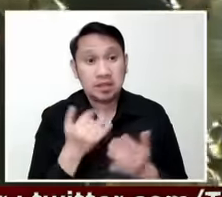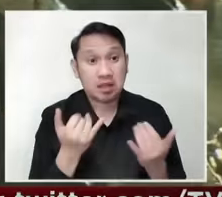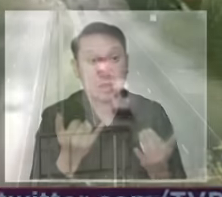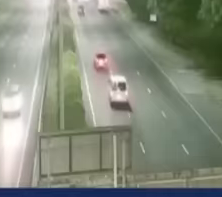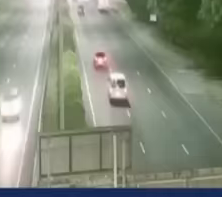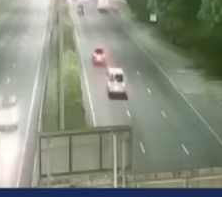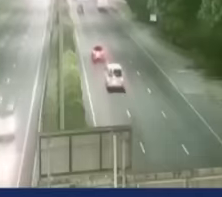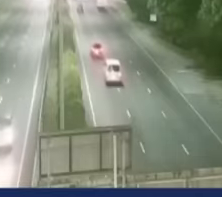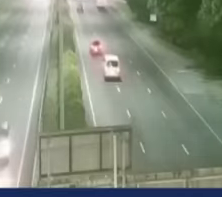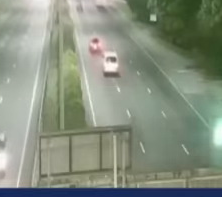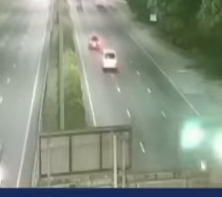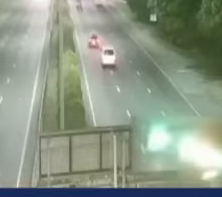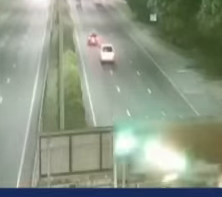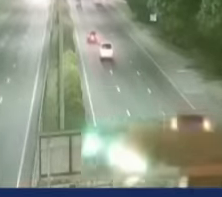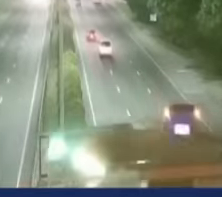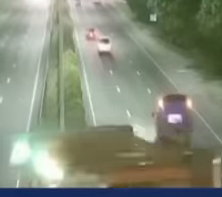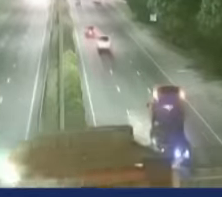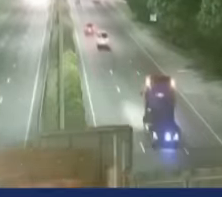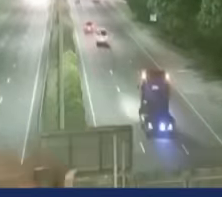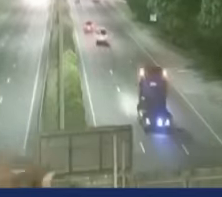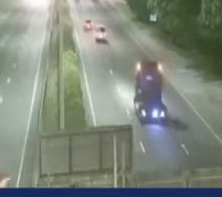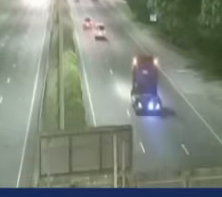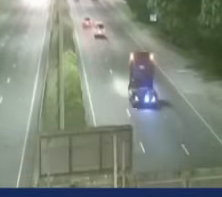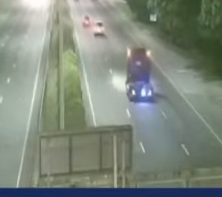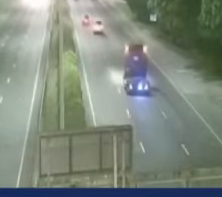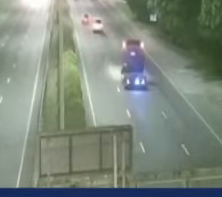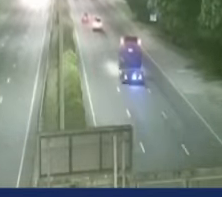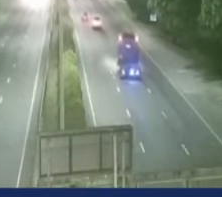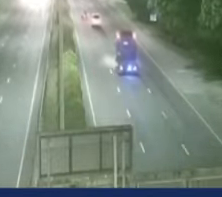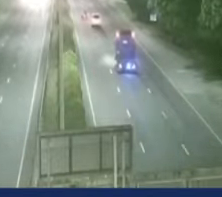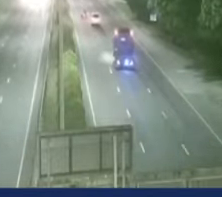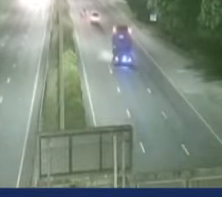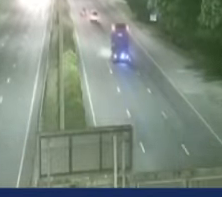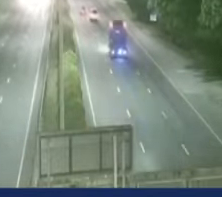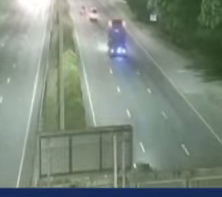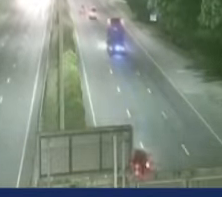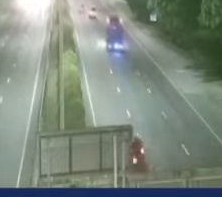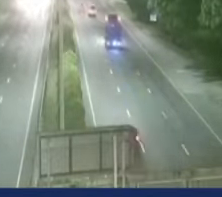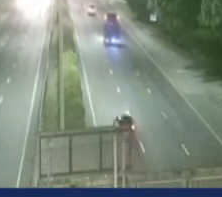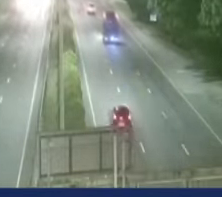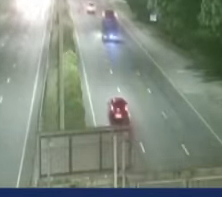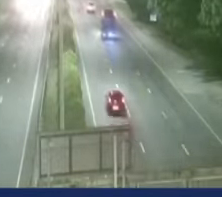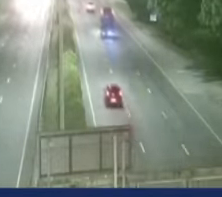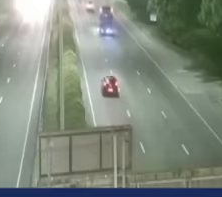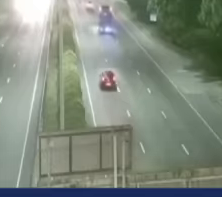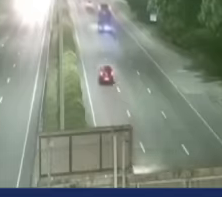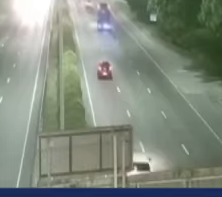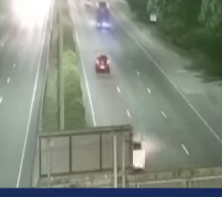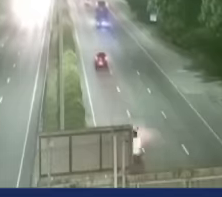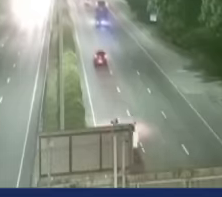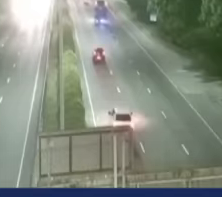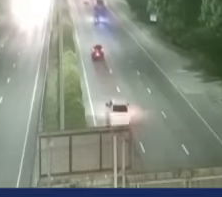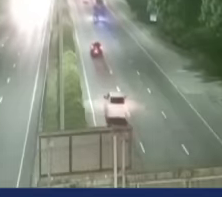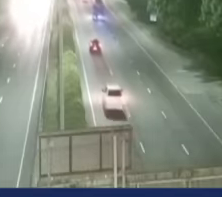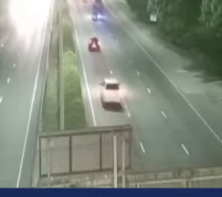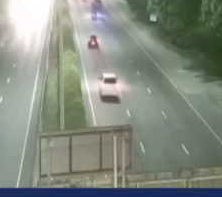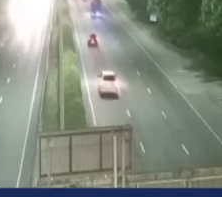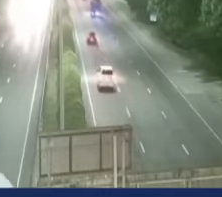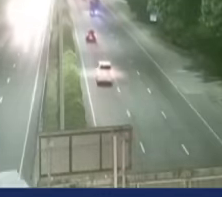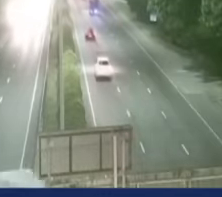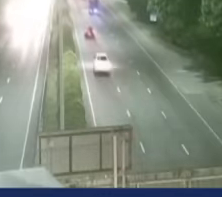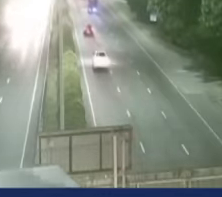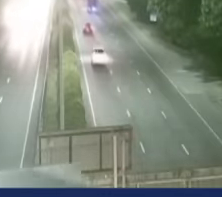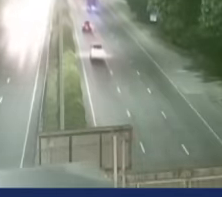ng norte at dadaan sa North Luzon Expressway o ng NLEX, back to normal na rin ang traffic situation gaya sa mga regular na araw ng